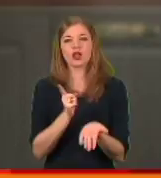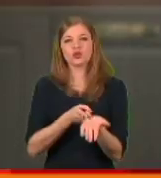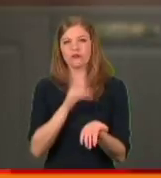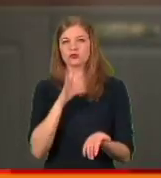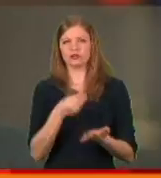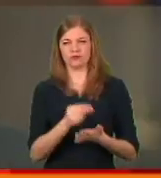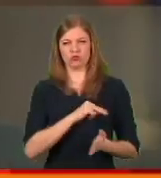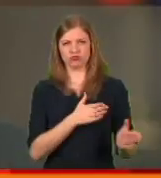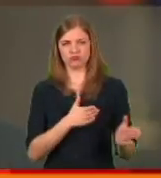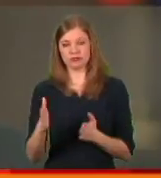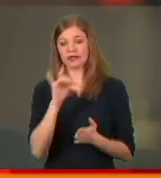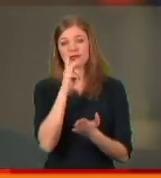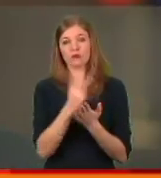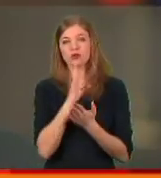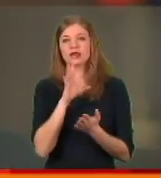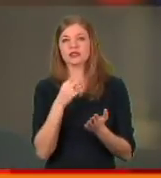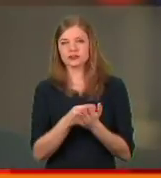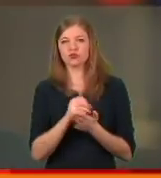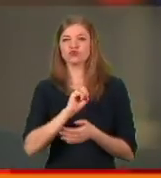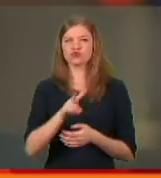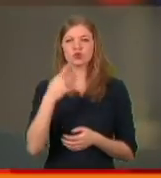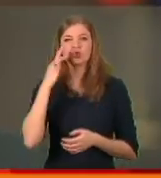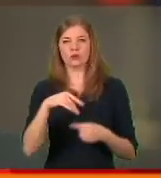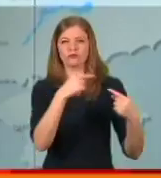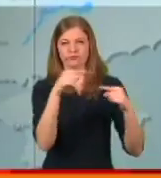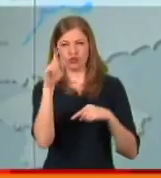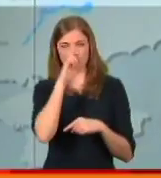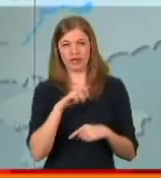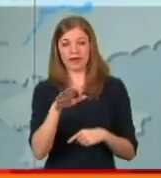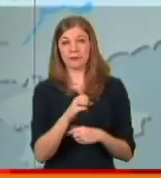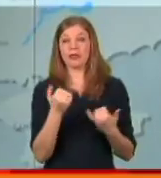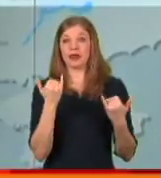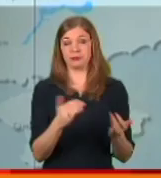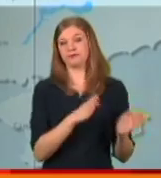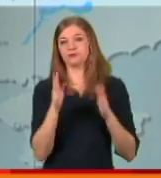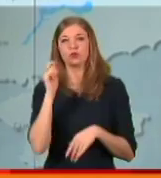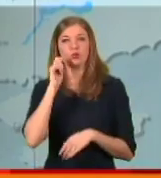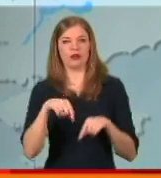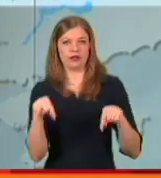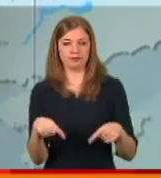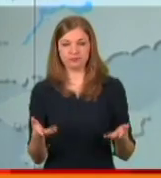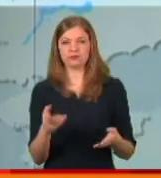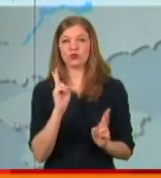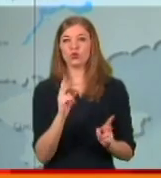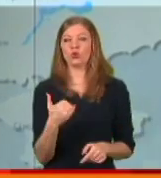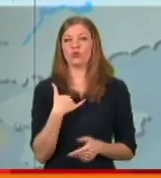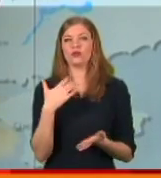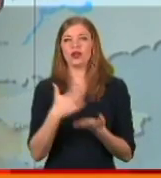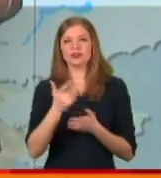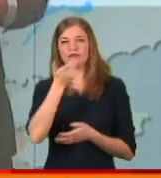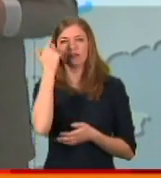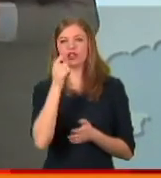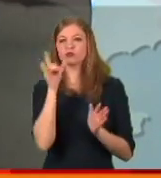свою стабільність, а також показати свою присутність та досвід в інших країнах. А тепер поглянемо на Україну. Хто в нас є